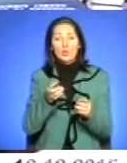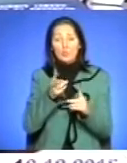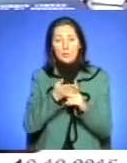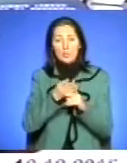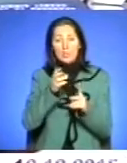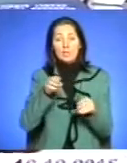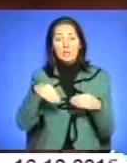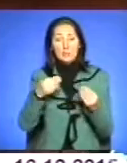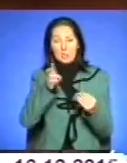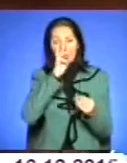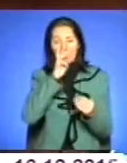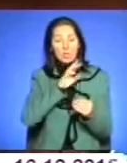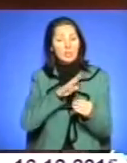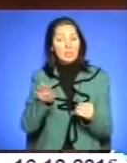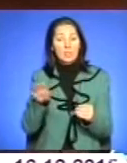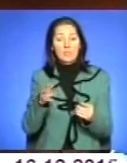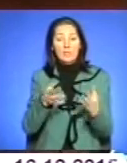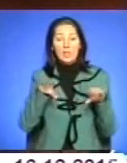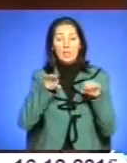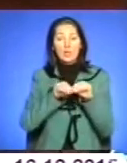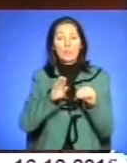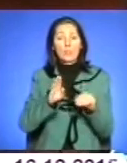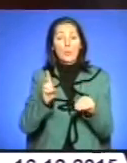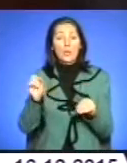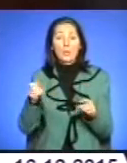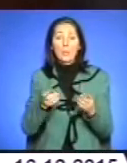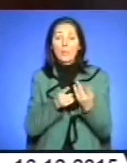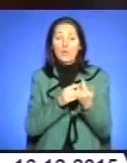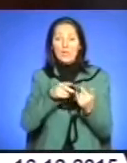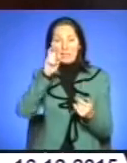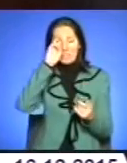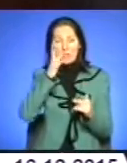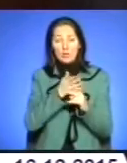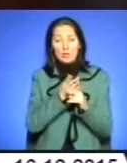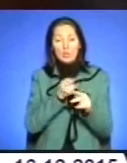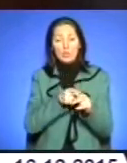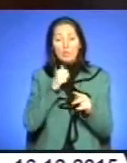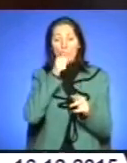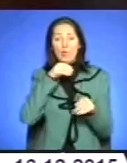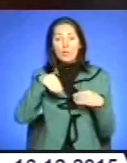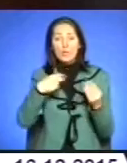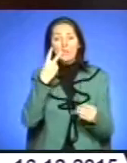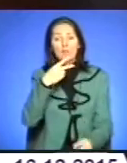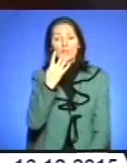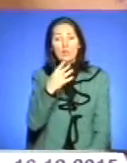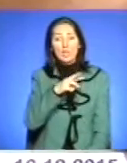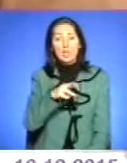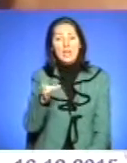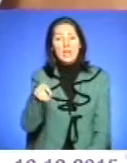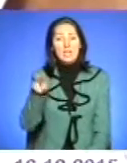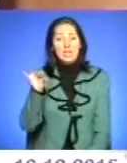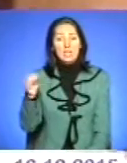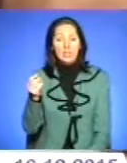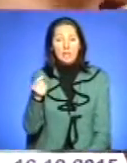Виявляється, що ні. Разом з Вадимом Боярським ми підрахували. Держава на субсидії цього року дала 24 мільярди гривень. І